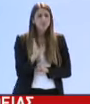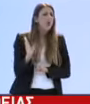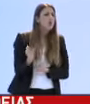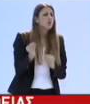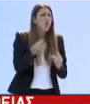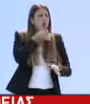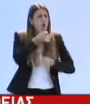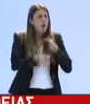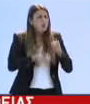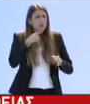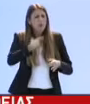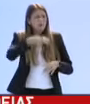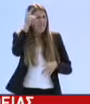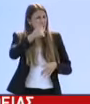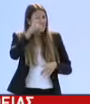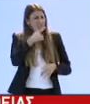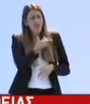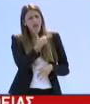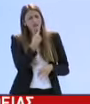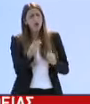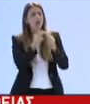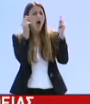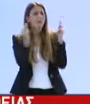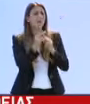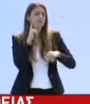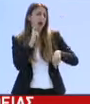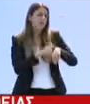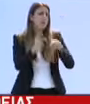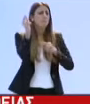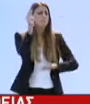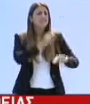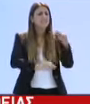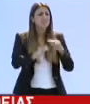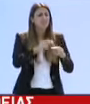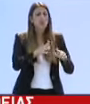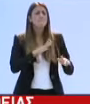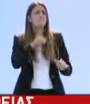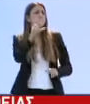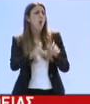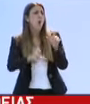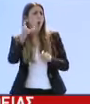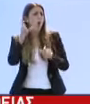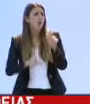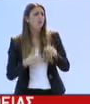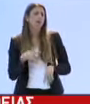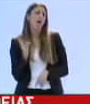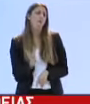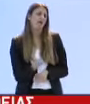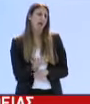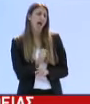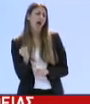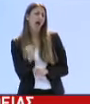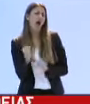αφοριστικός λόγος έχουν παρασύρει ψηφοφόρους, πολίτες στα επικίνδυνα για